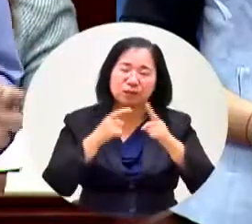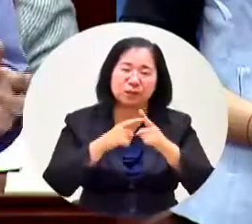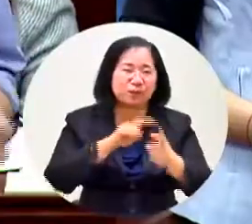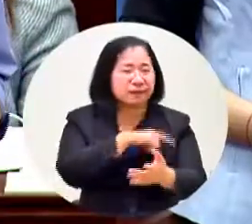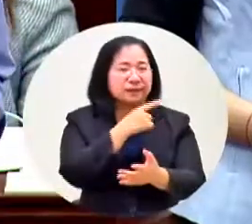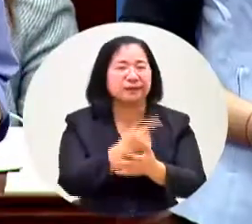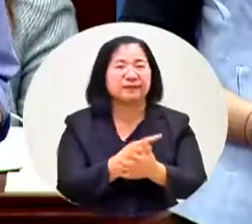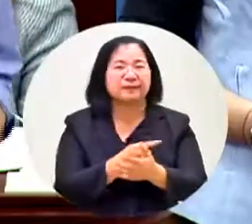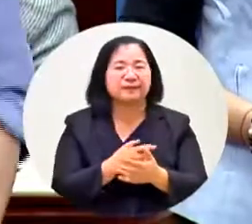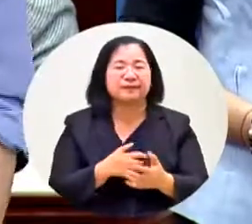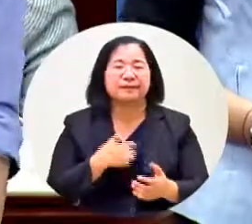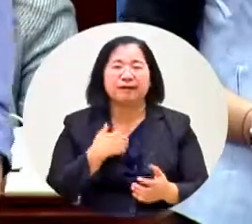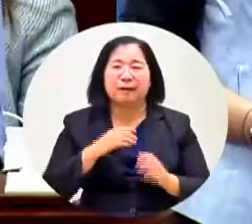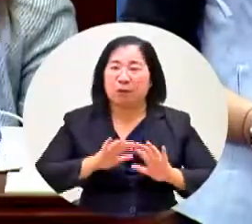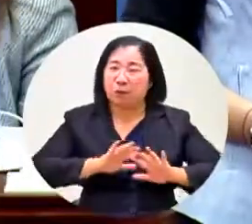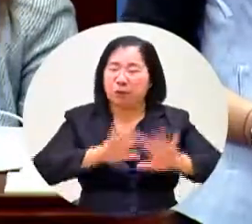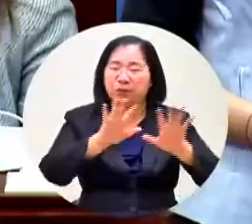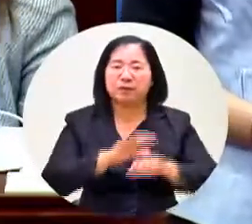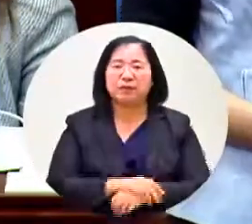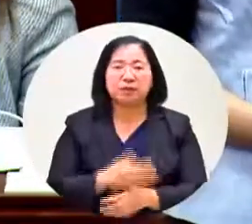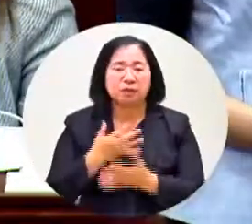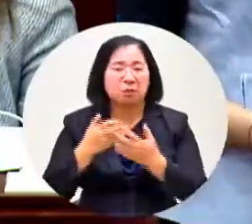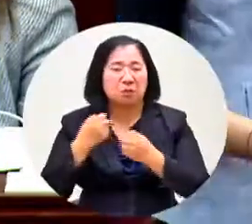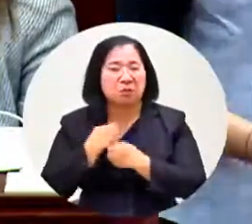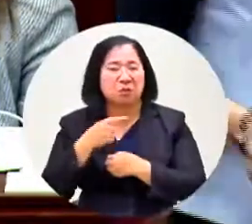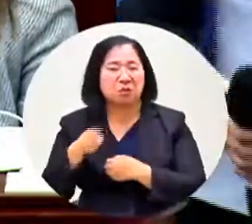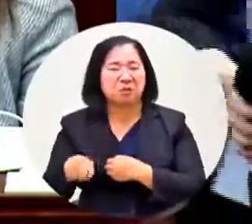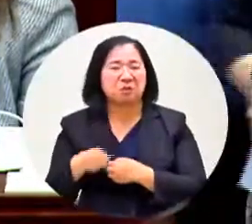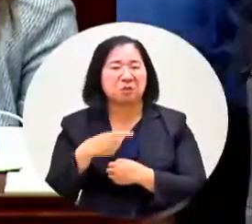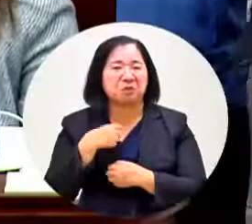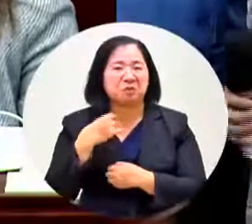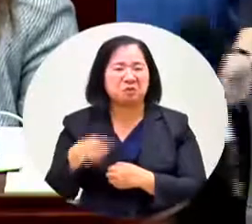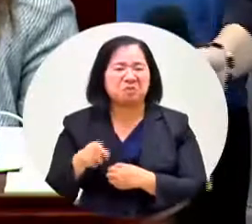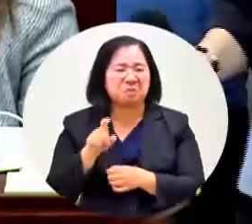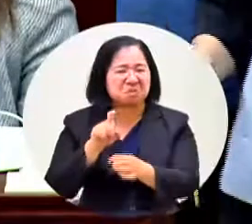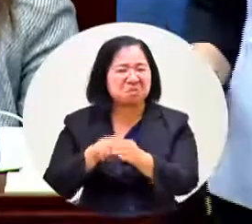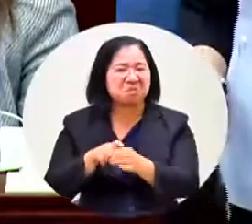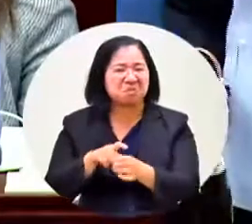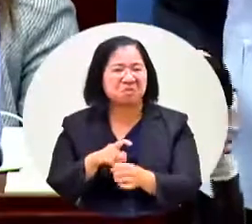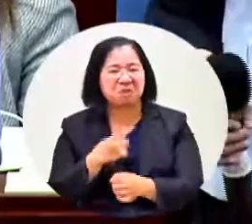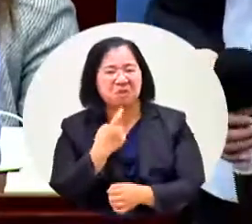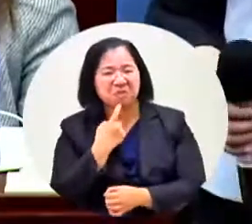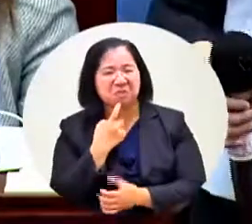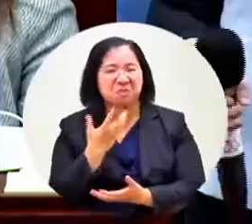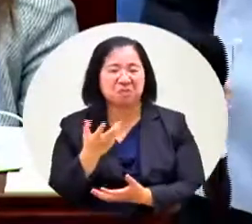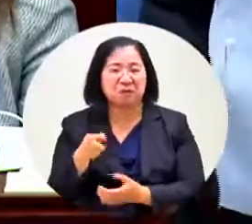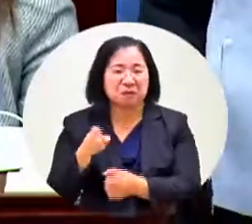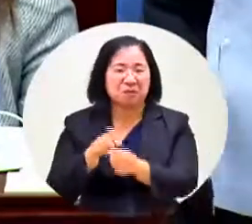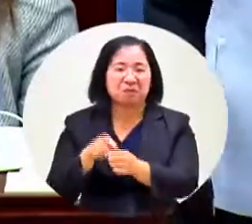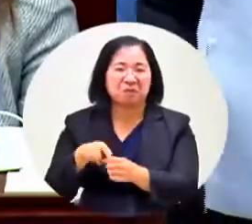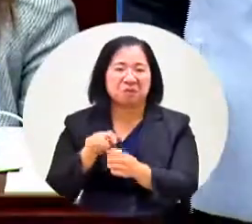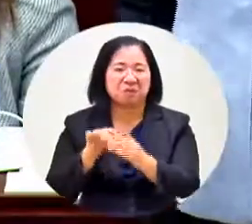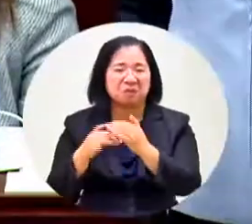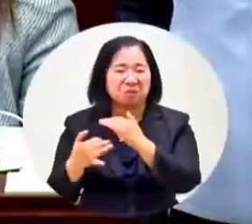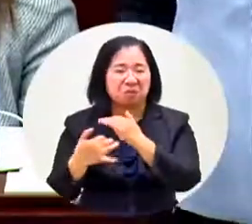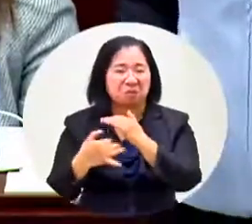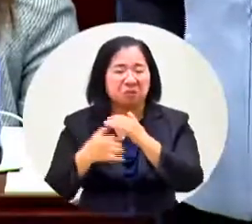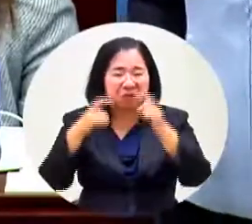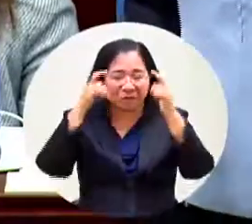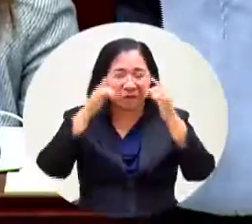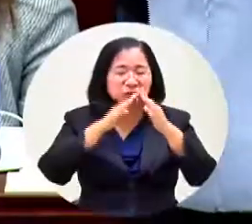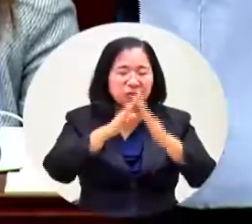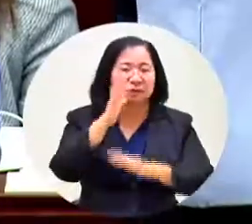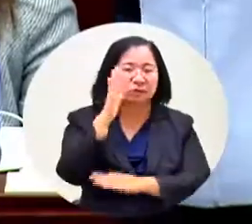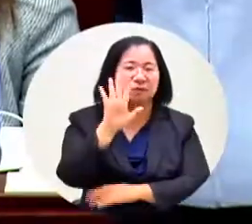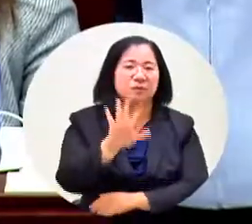多；第五，我们农产品、水产品还有花卉开始出货，下面鸡肉、鸭肉、鹅